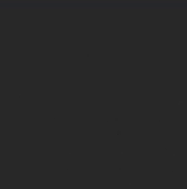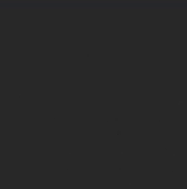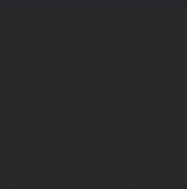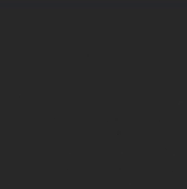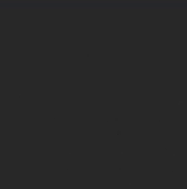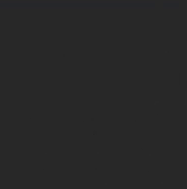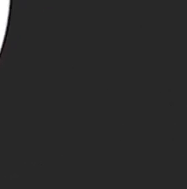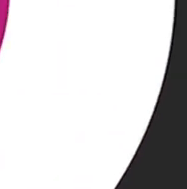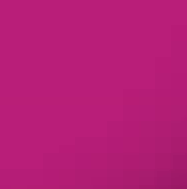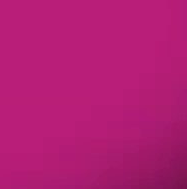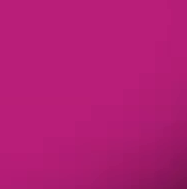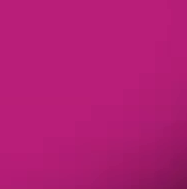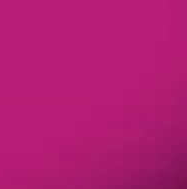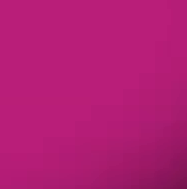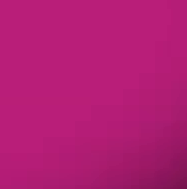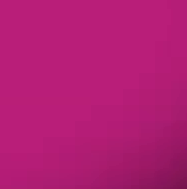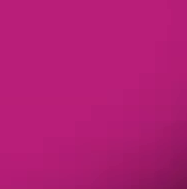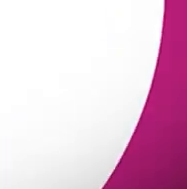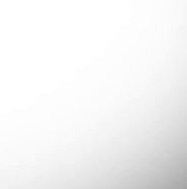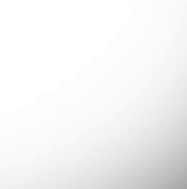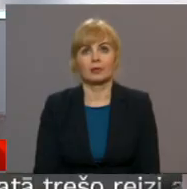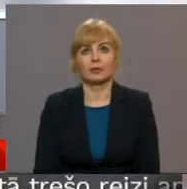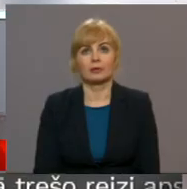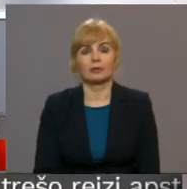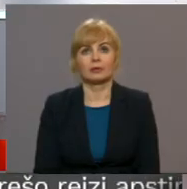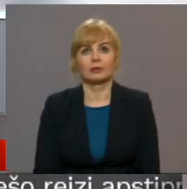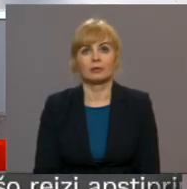Re, viss ēters ir te!